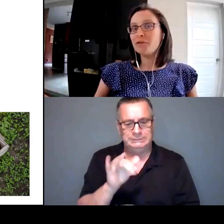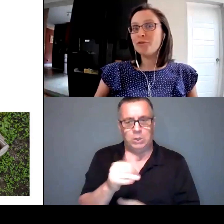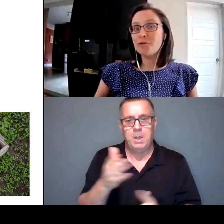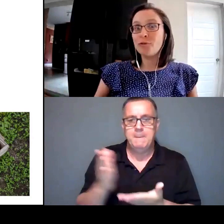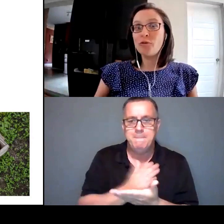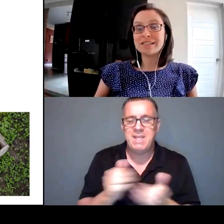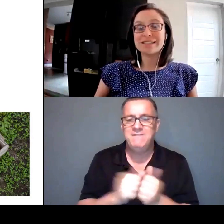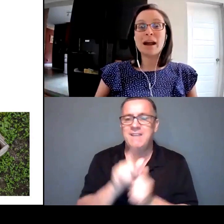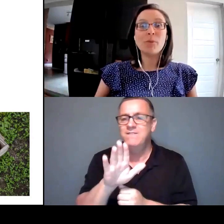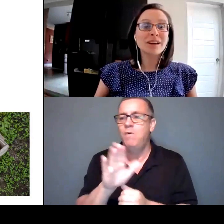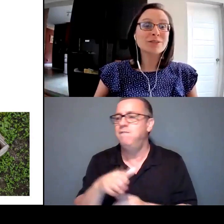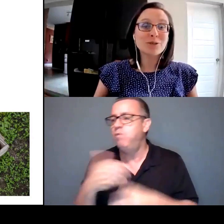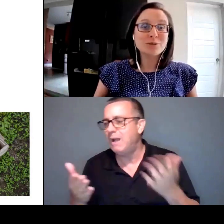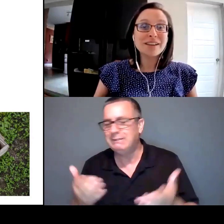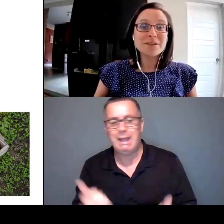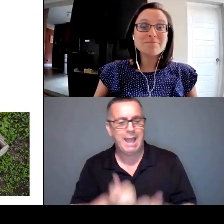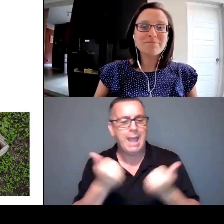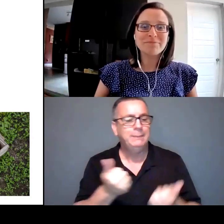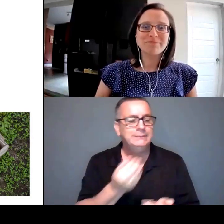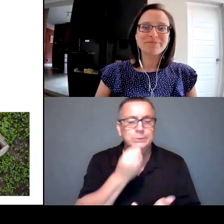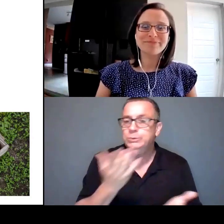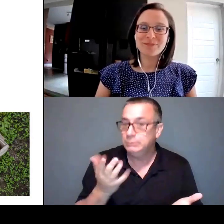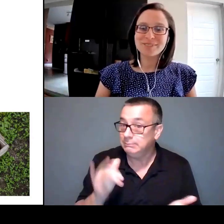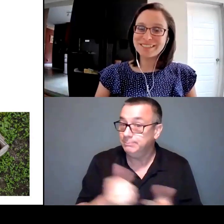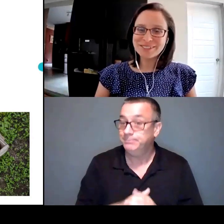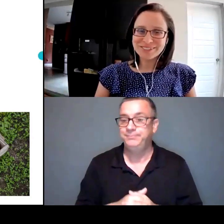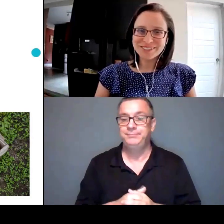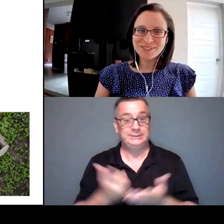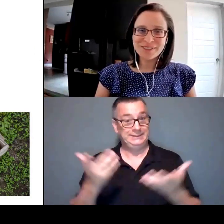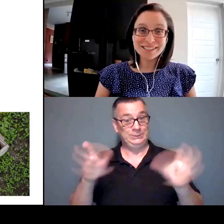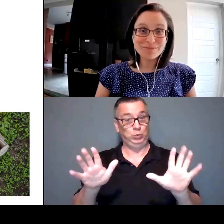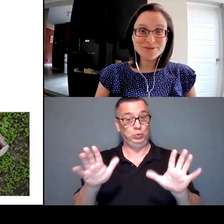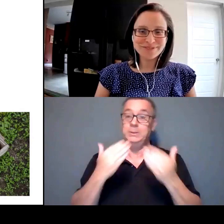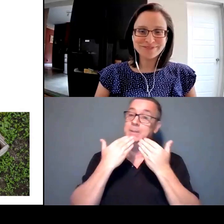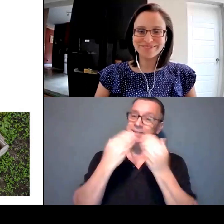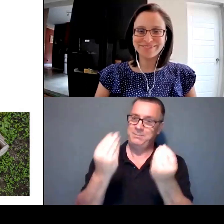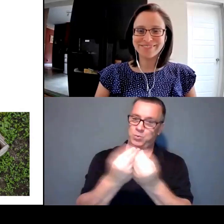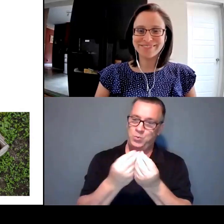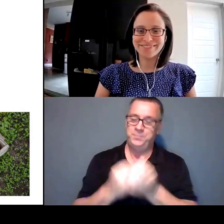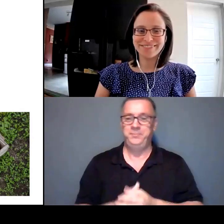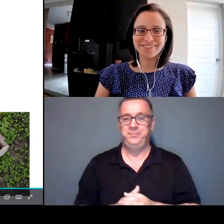partager avec vos voisins l'abondance que vous avez. Donc, c'est tout. Je vous remercie beaucoup.